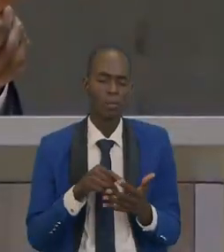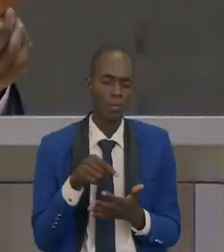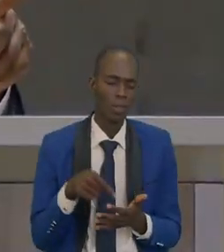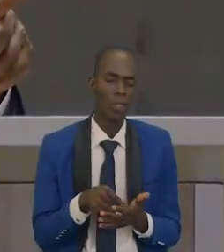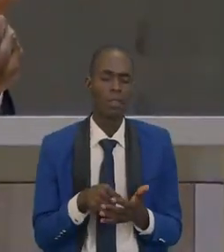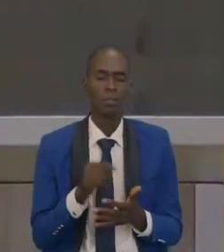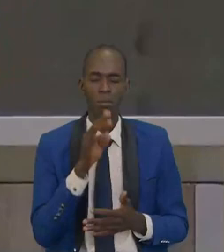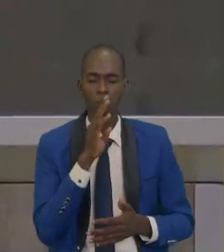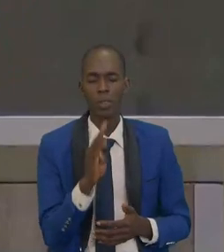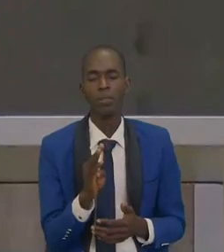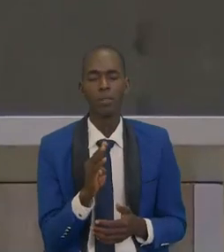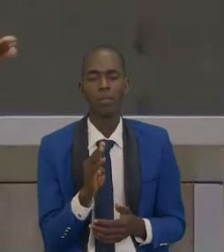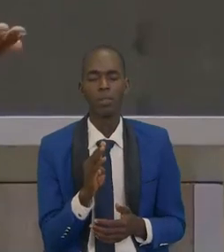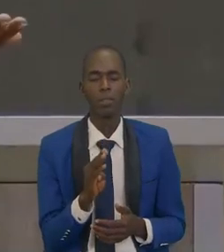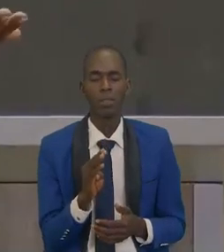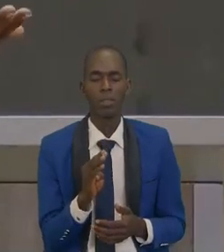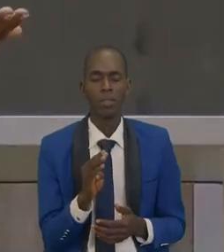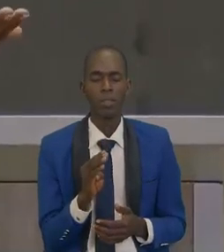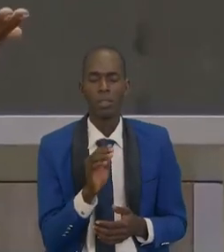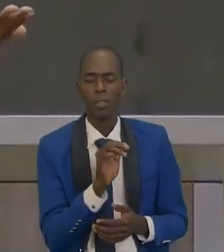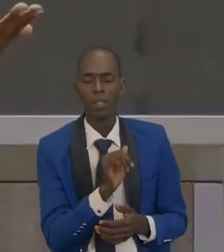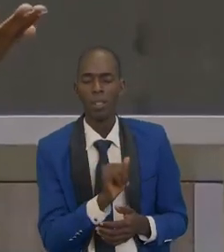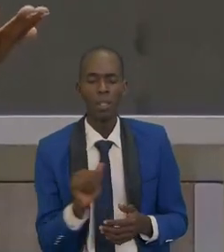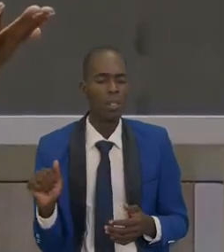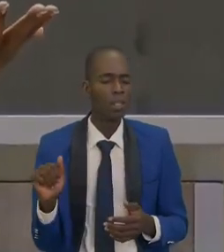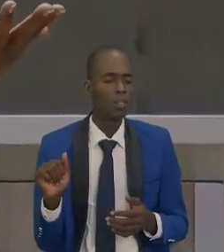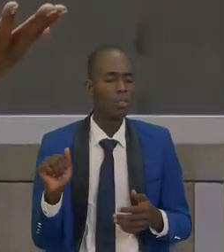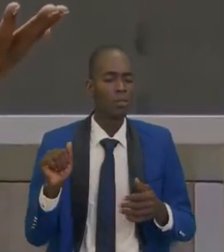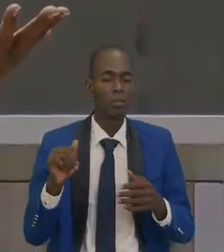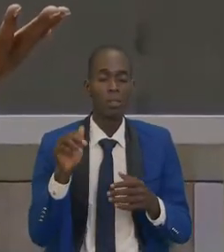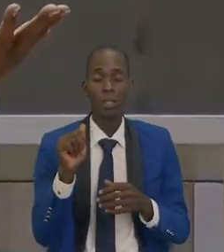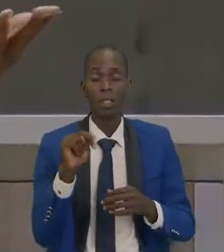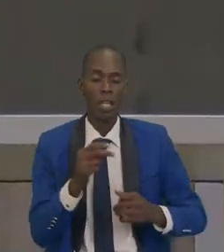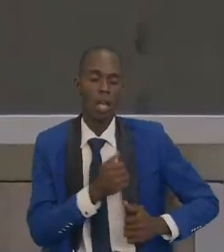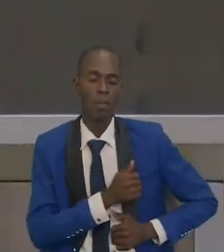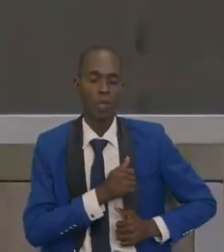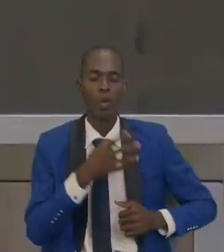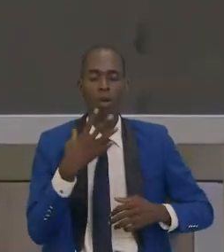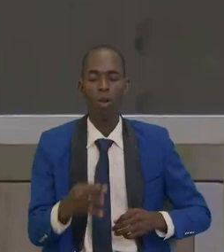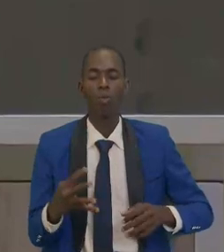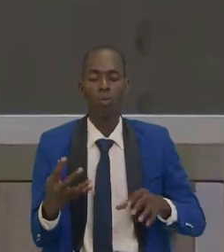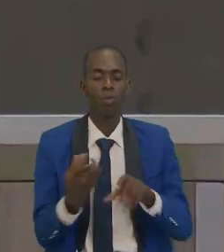Que ce jour soit une armée de champions.